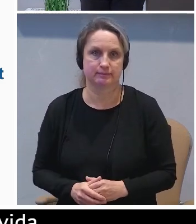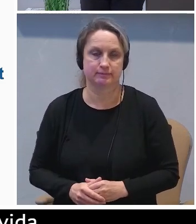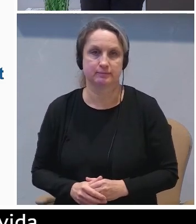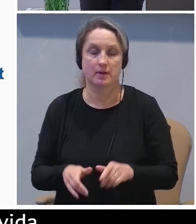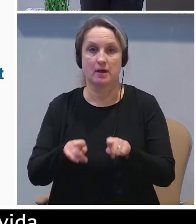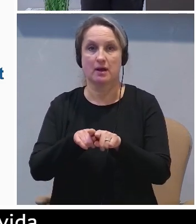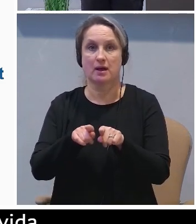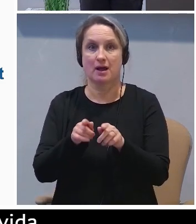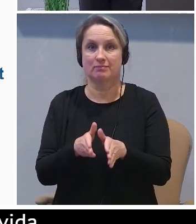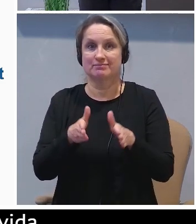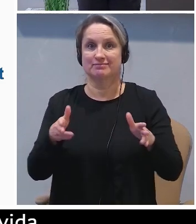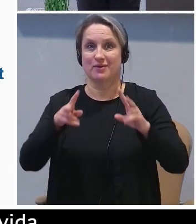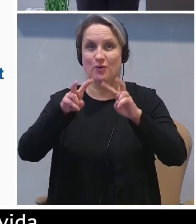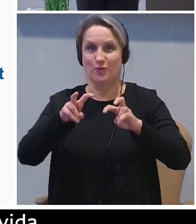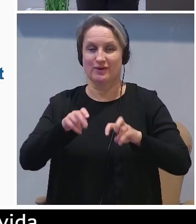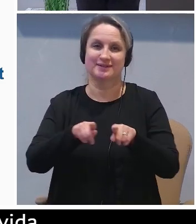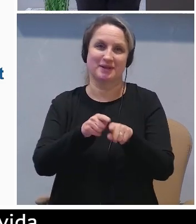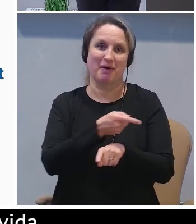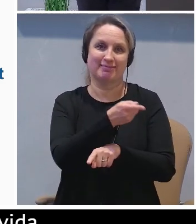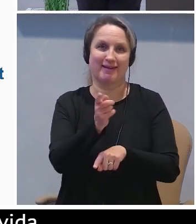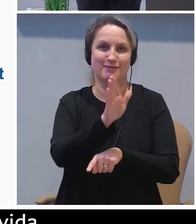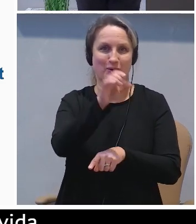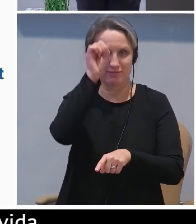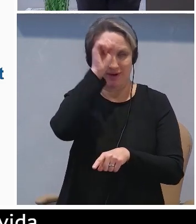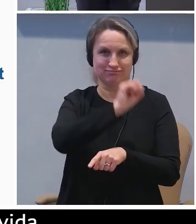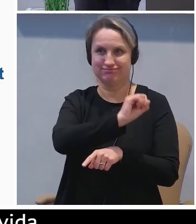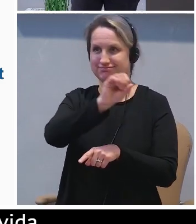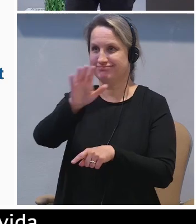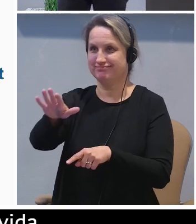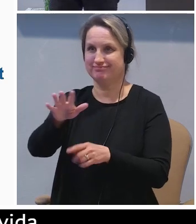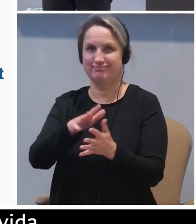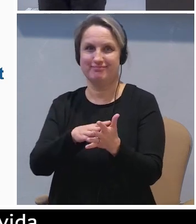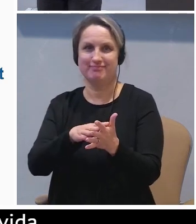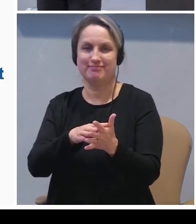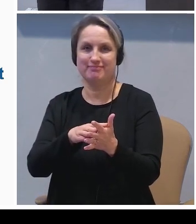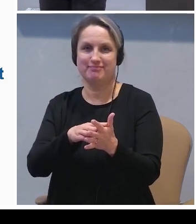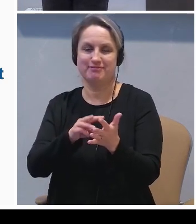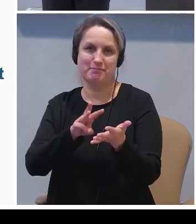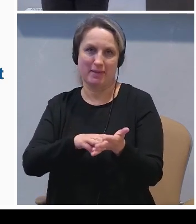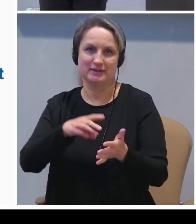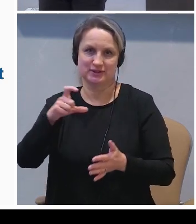Ja selle raames saadeti ka teie patsient Manchesteri.